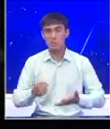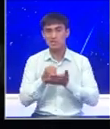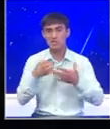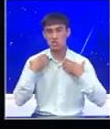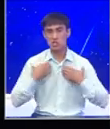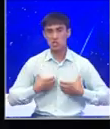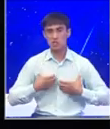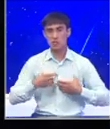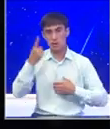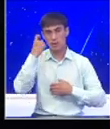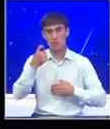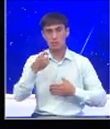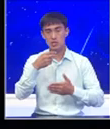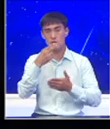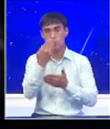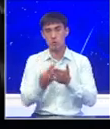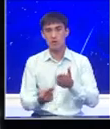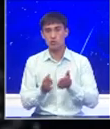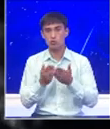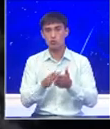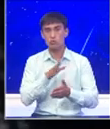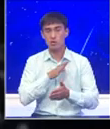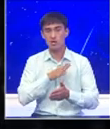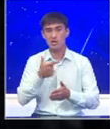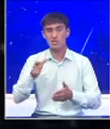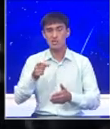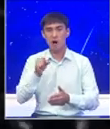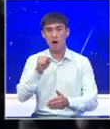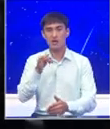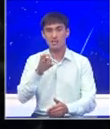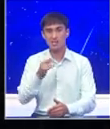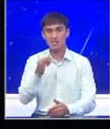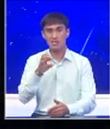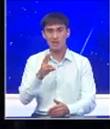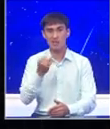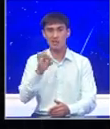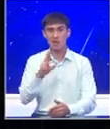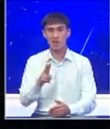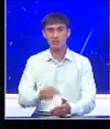данным властей, на борту затопленного судна были граждане Афганистана, Ирана и Ирака.